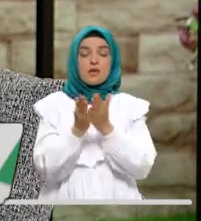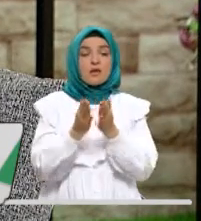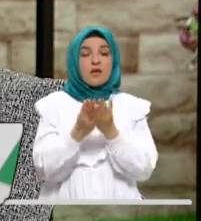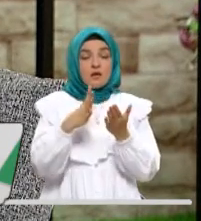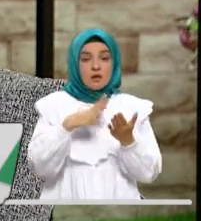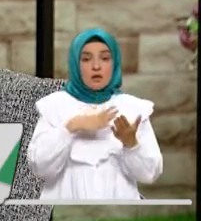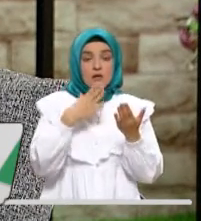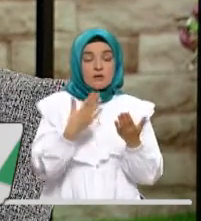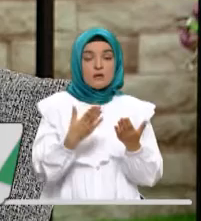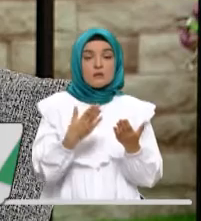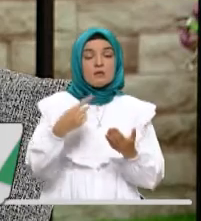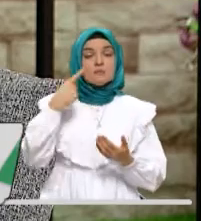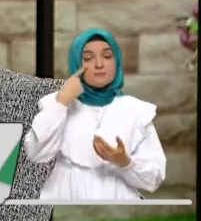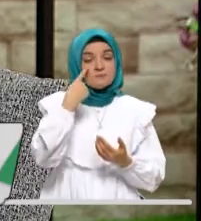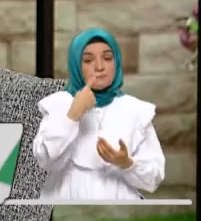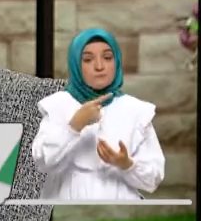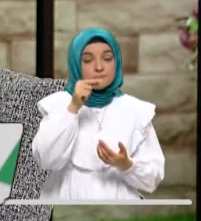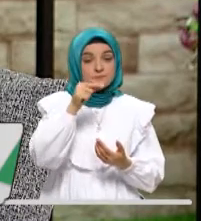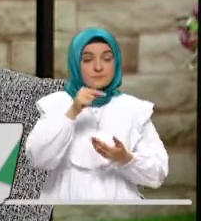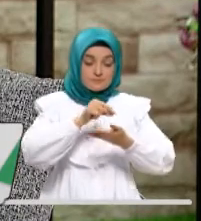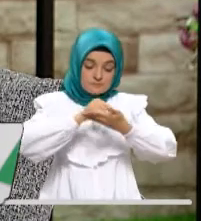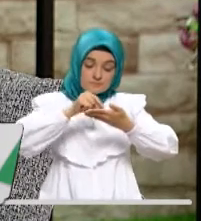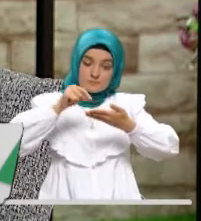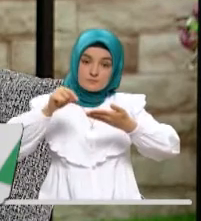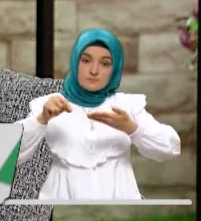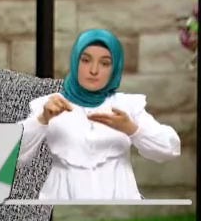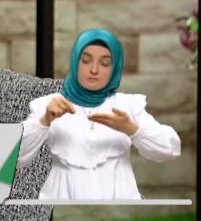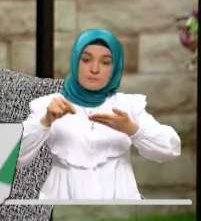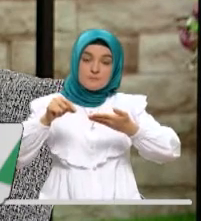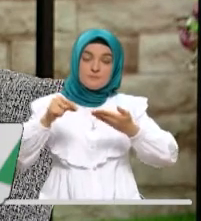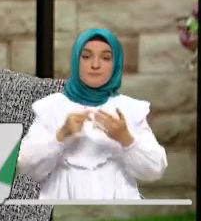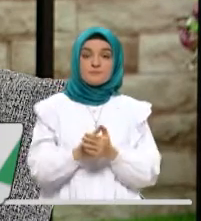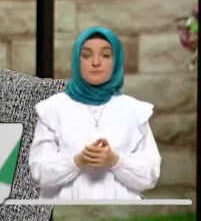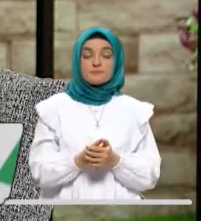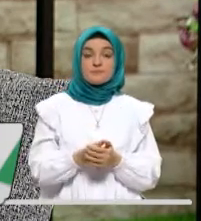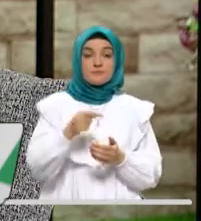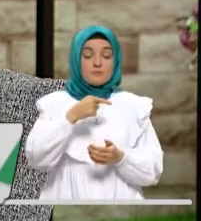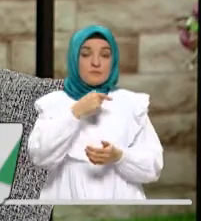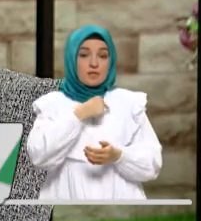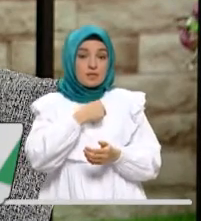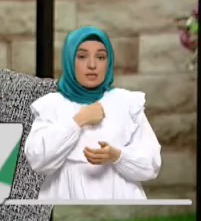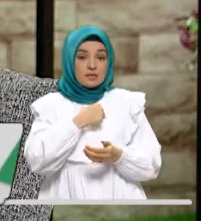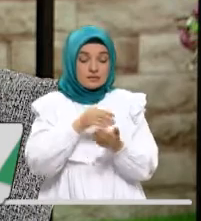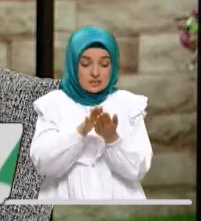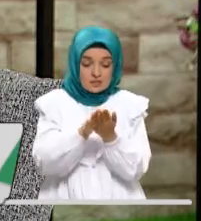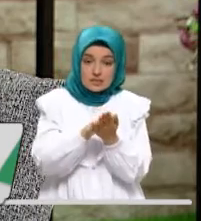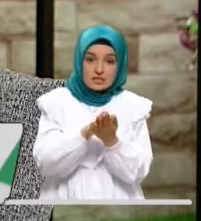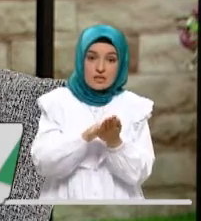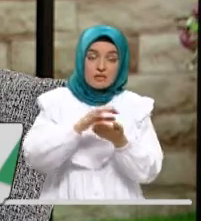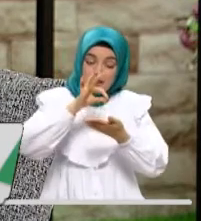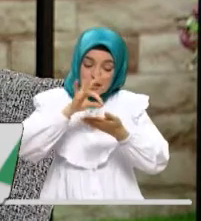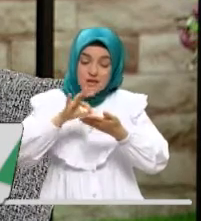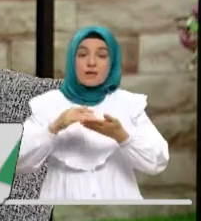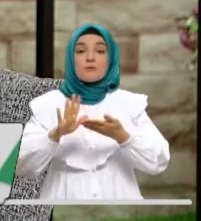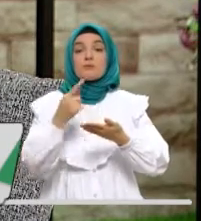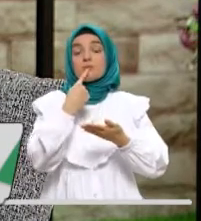ki Bezmi Alem Vale Sultan'ın el yazısına avdıramadım diyor. Kalbimdekini tam olarak kağıda avdıramıyorum diyor. Hı